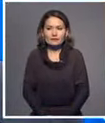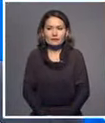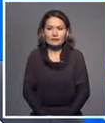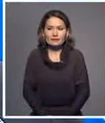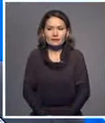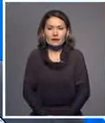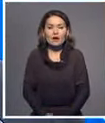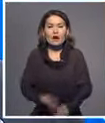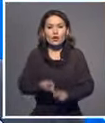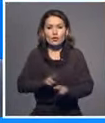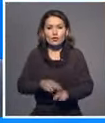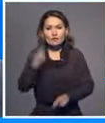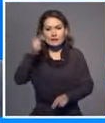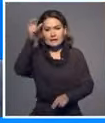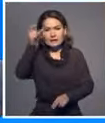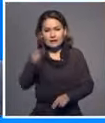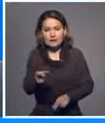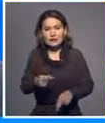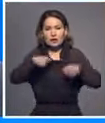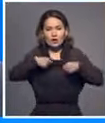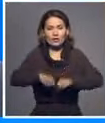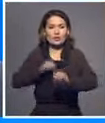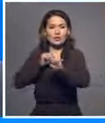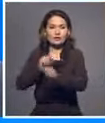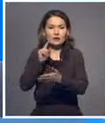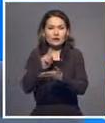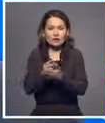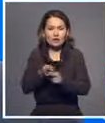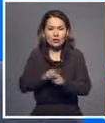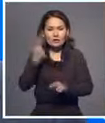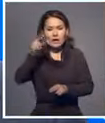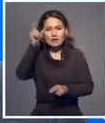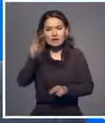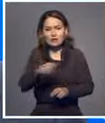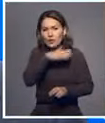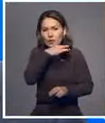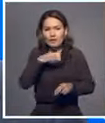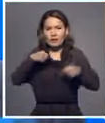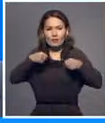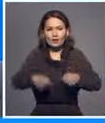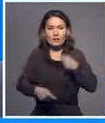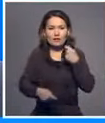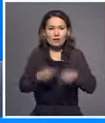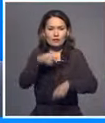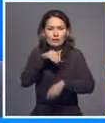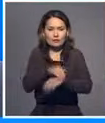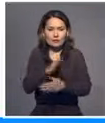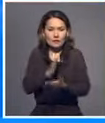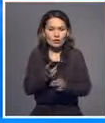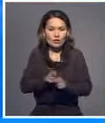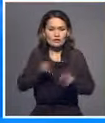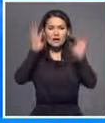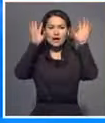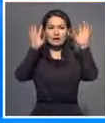қалтасын салып алып, ол ұйымдар 10%-ға ғана авторға берген кезеңдер болған, 5%-ын берген кезеңдер болған. Ал енді қазір соны бұл заң шектеп